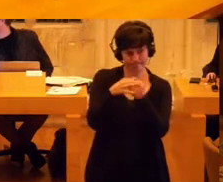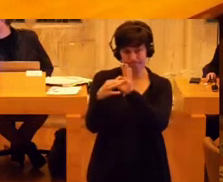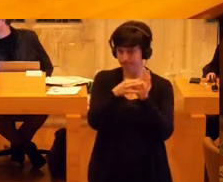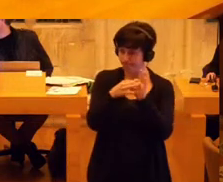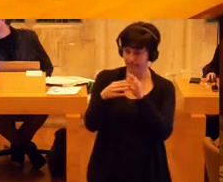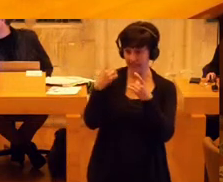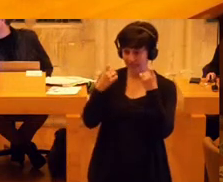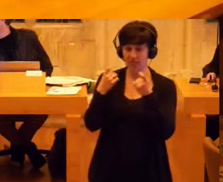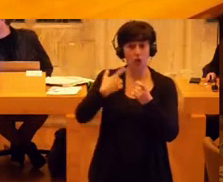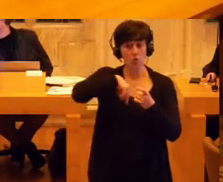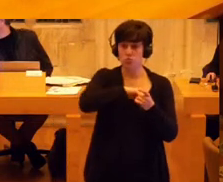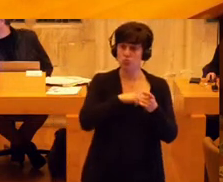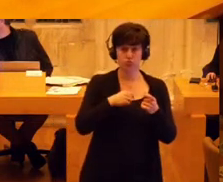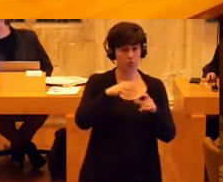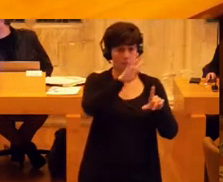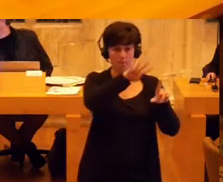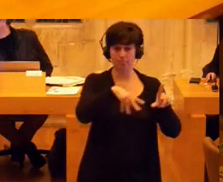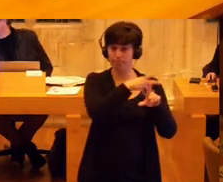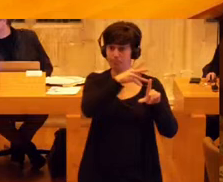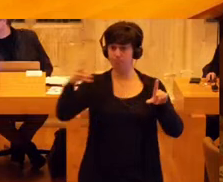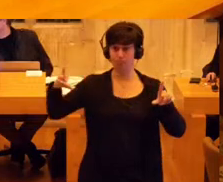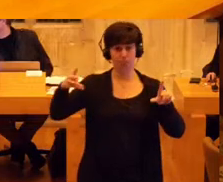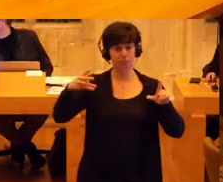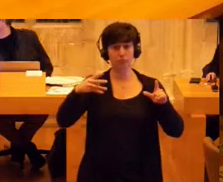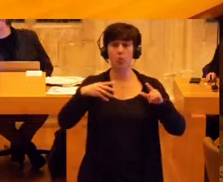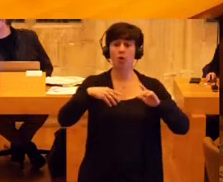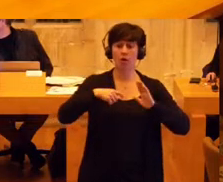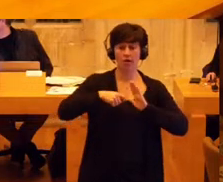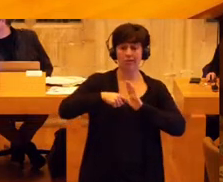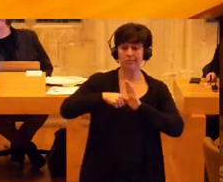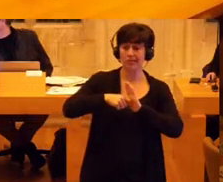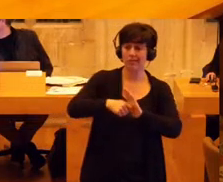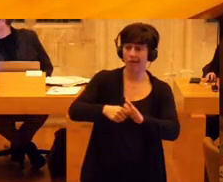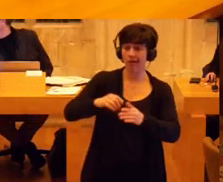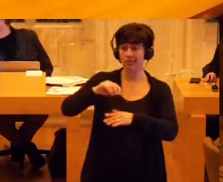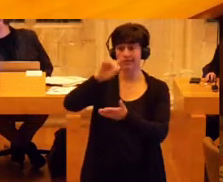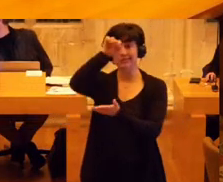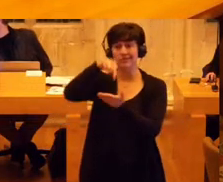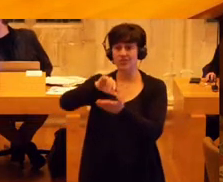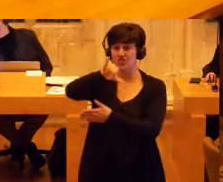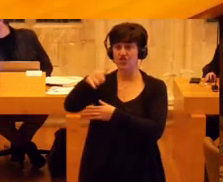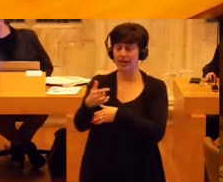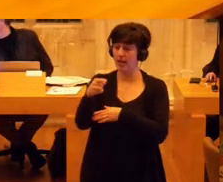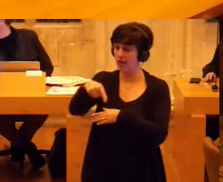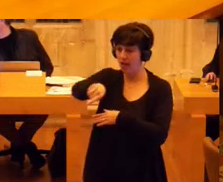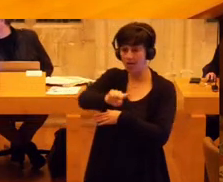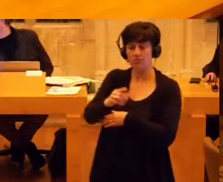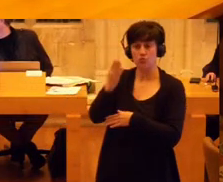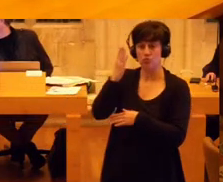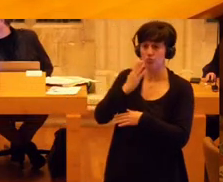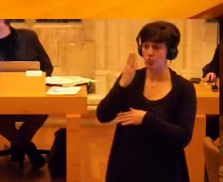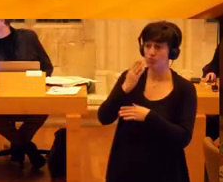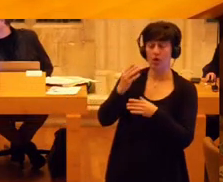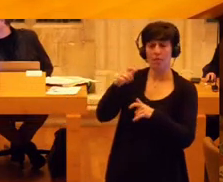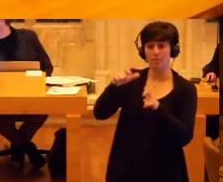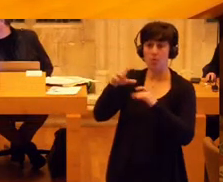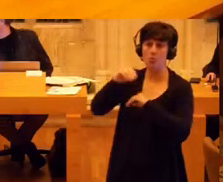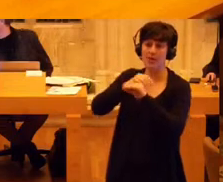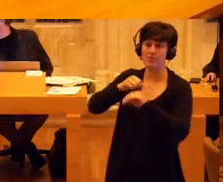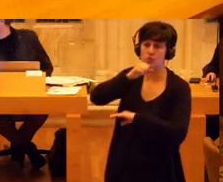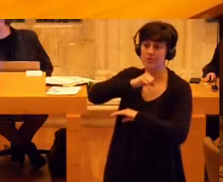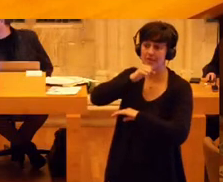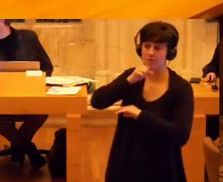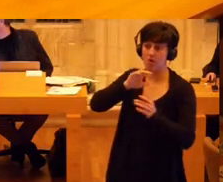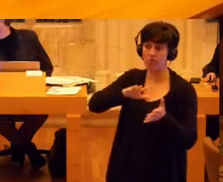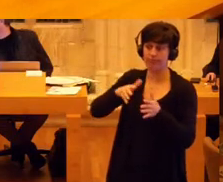on n'a pas bougé, hein, sur la programmation qui devait être celle de la reconversion du site Jacquard. On a besoin d'accueillir une offre de logement, notamment pour une population senior, qui sera